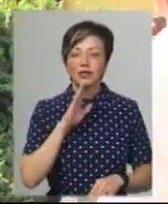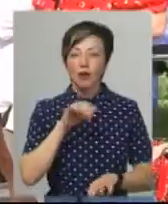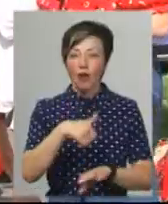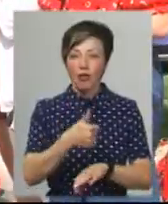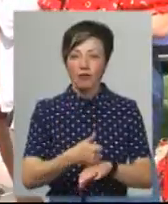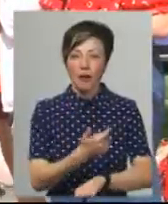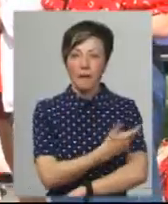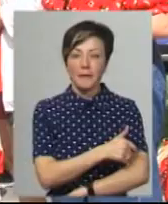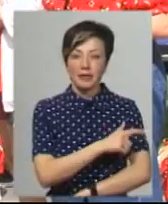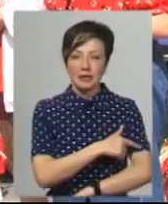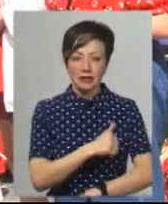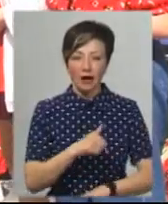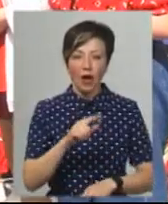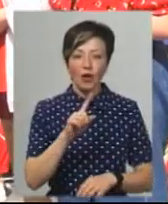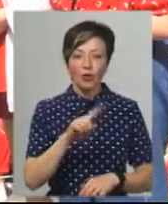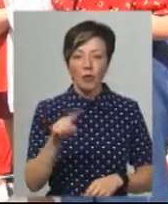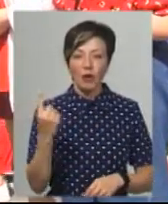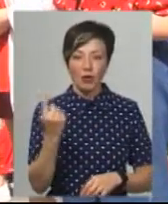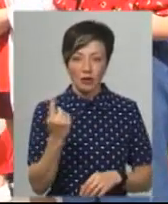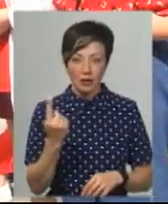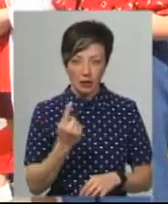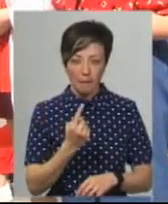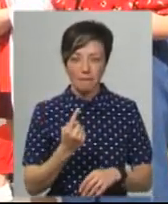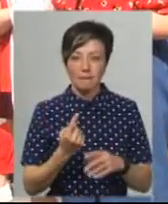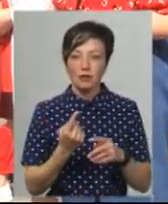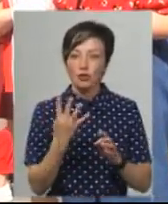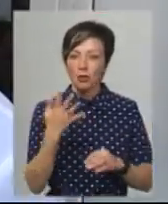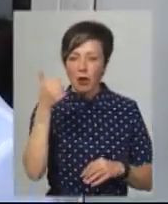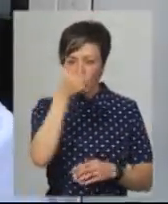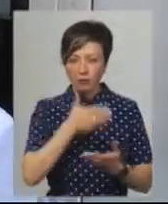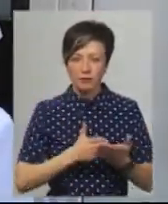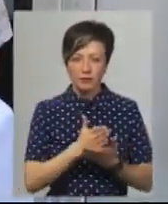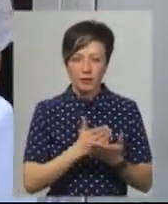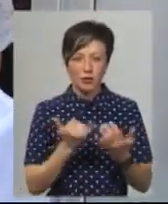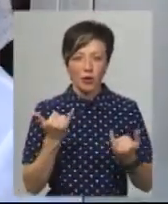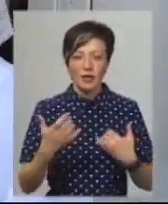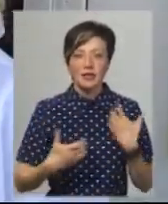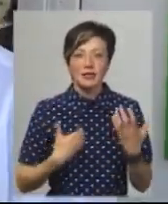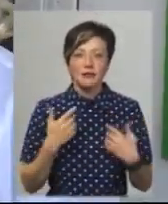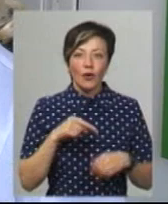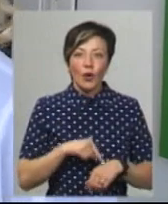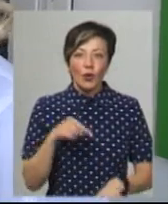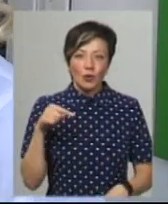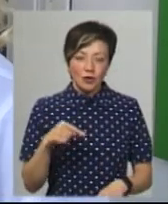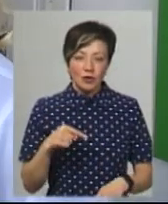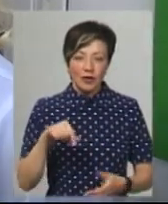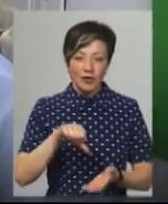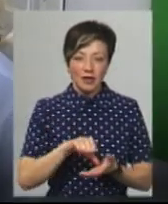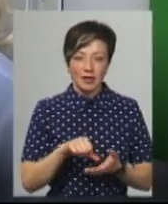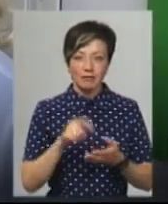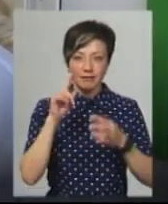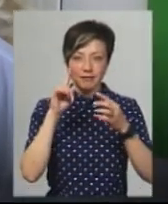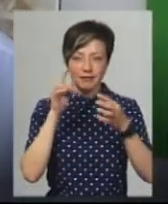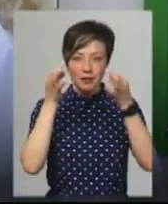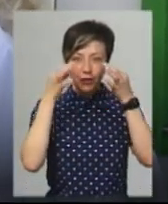міської поліклініки номер 1. Жінка 45 років, працює в медицині. Сьогодні, каже, зворушена виступом. Просто бачите, аж сльози в очах, тому